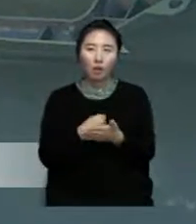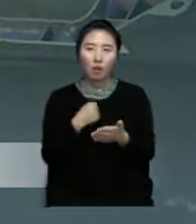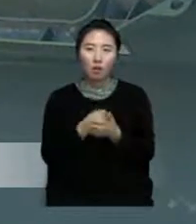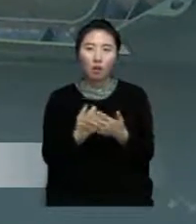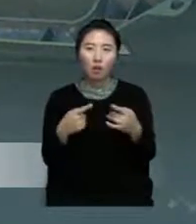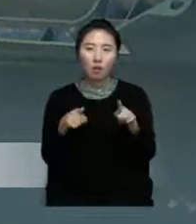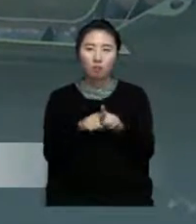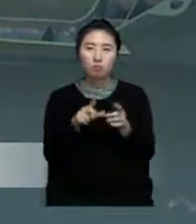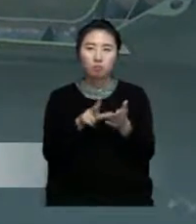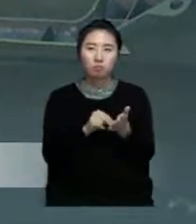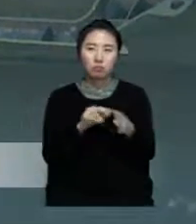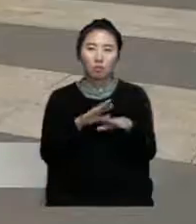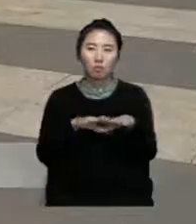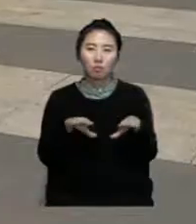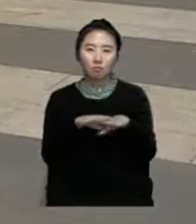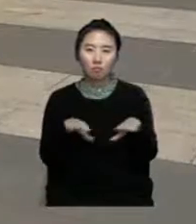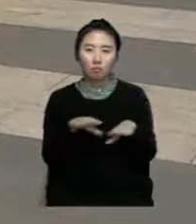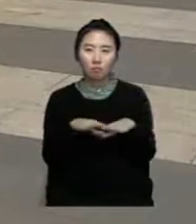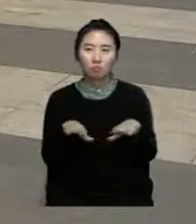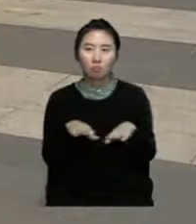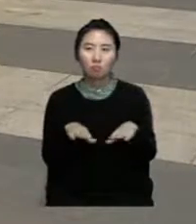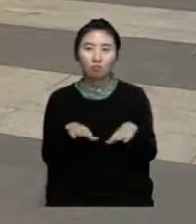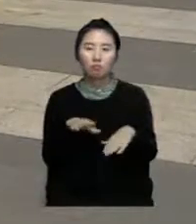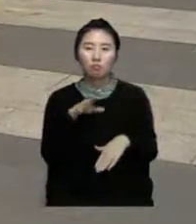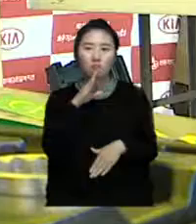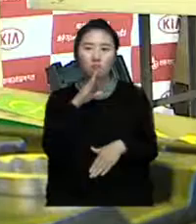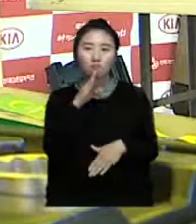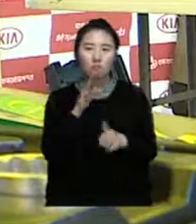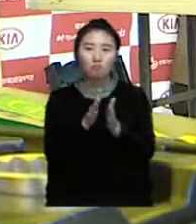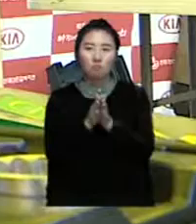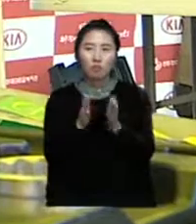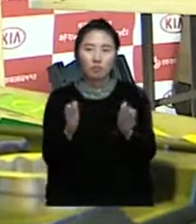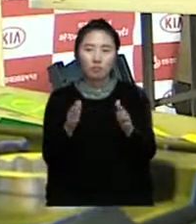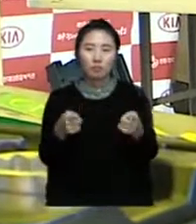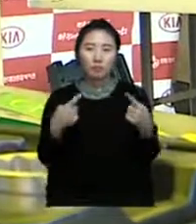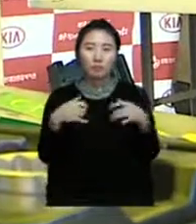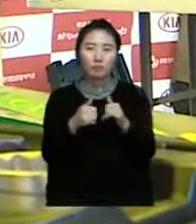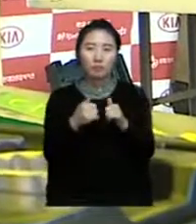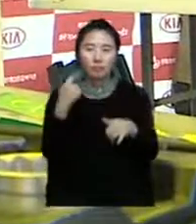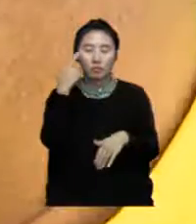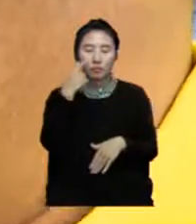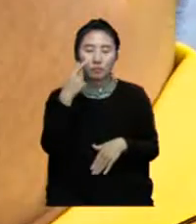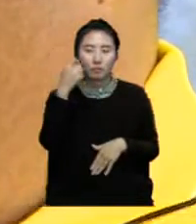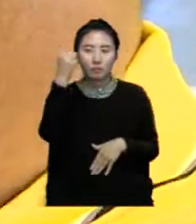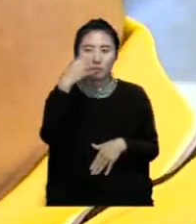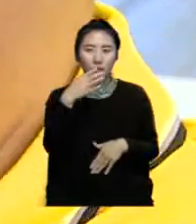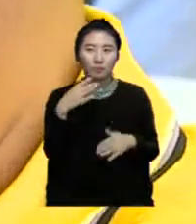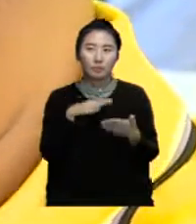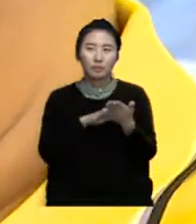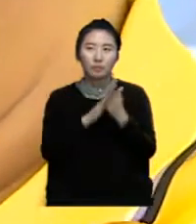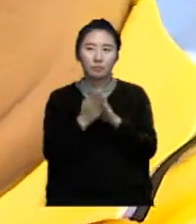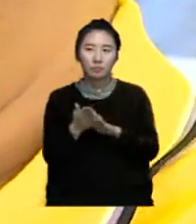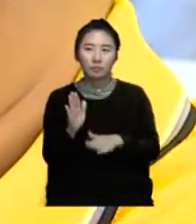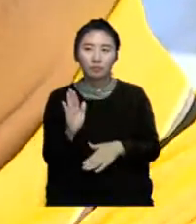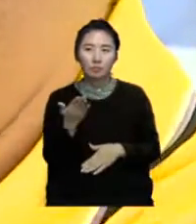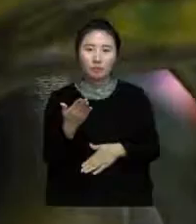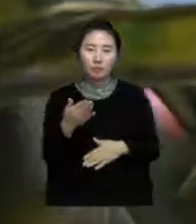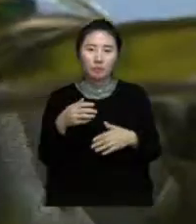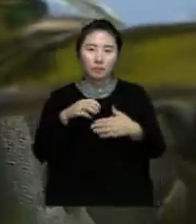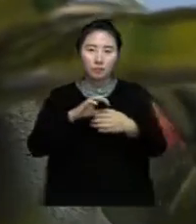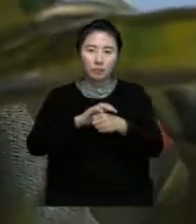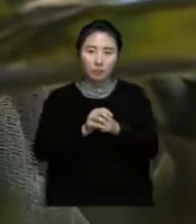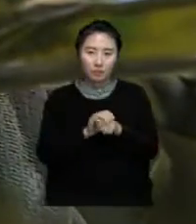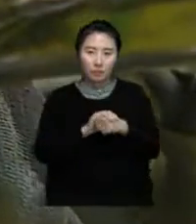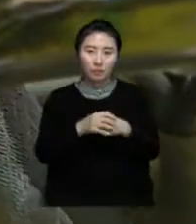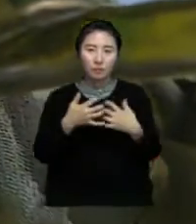벗삼아 문제를 풀어갑니다. 실전에 들어서자 참가자들의 눈빛은 매섭게 변했습니다. 닦고